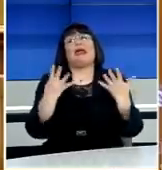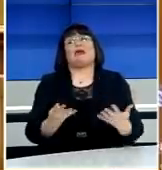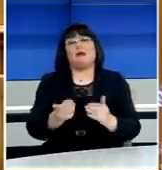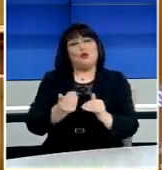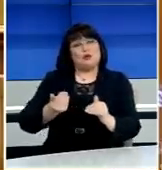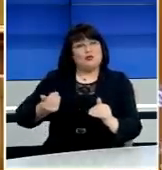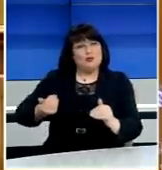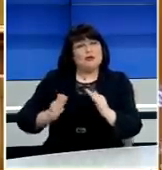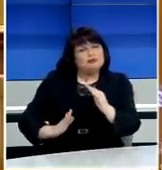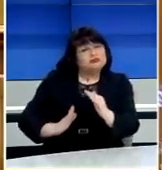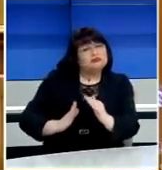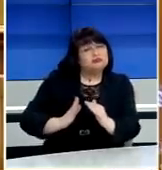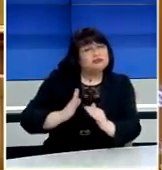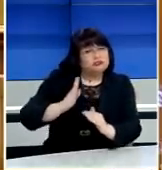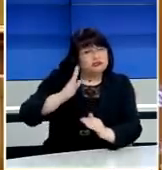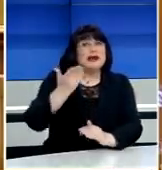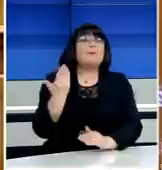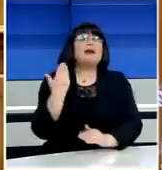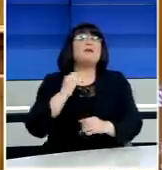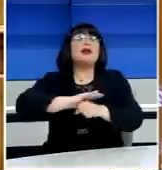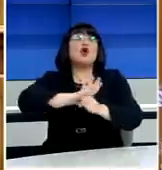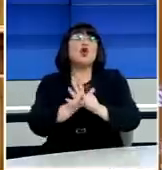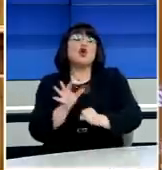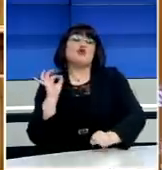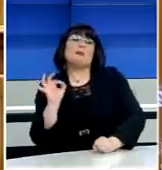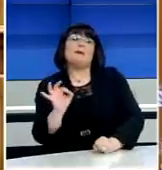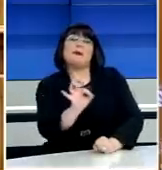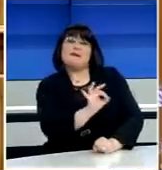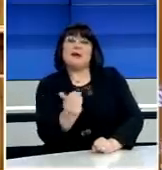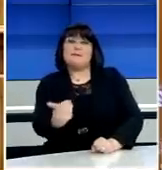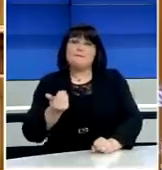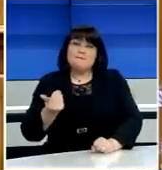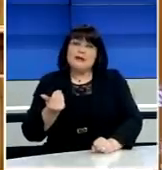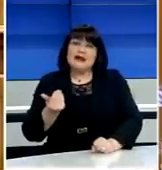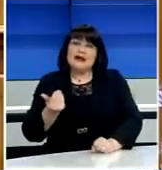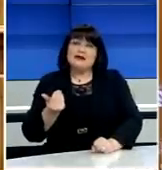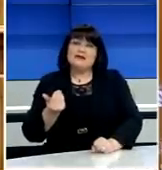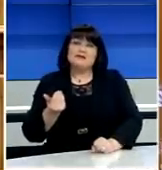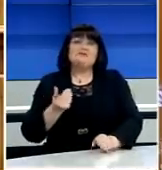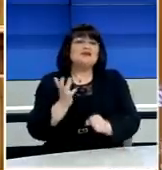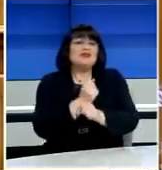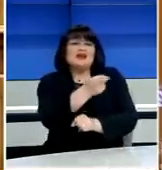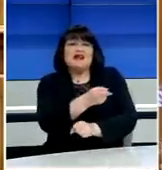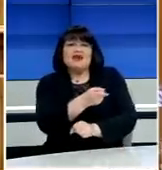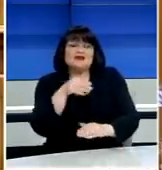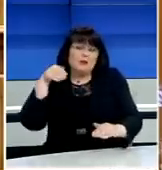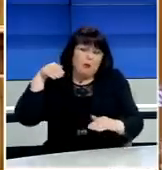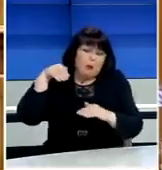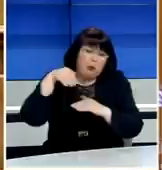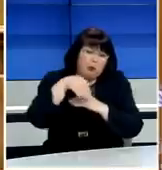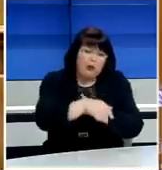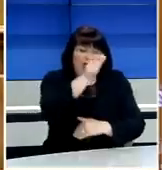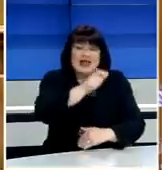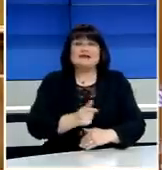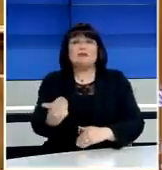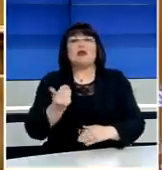πριν έρθει ο κορονοϊός. Πολύ πριν έρθει η πανδημία, να τη βυθίσετε στην ύφεση. Εσείς που είχατε